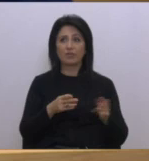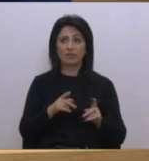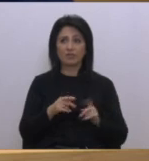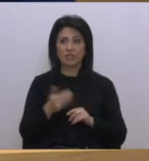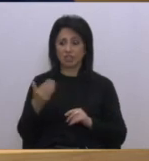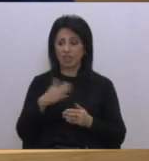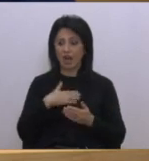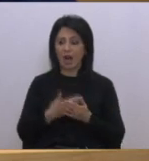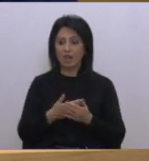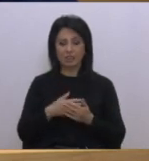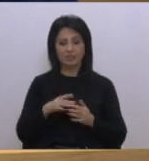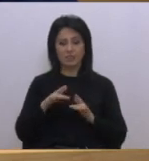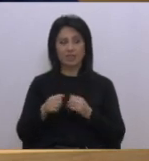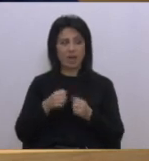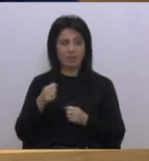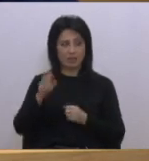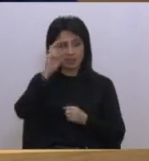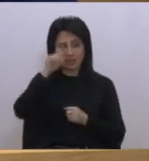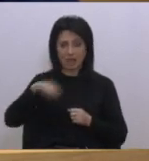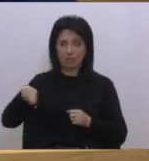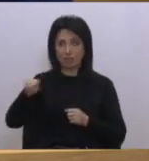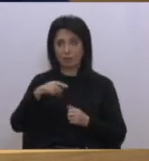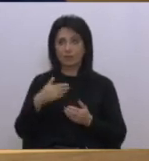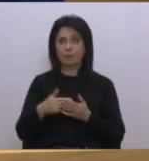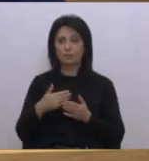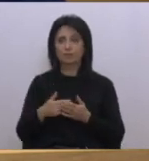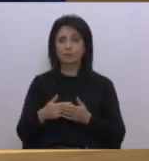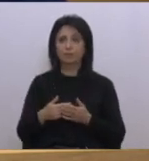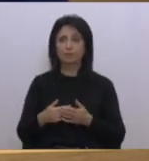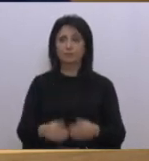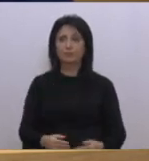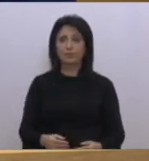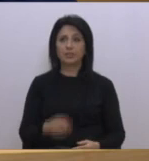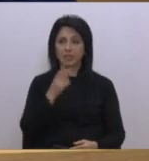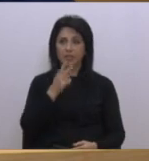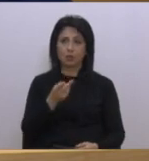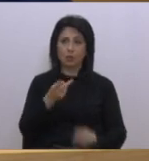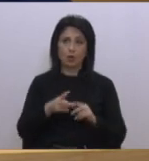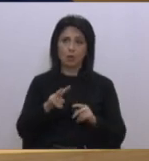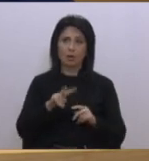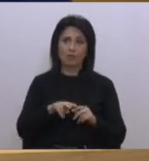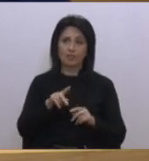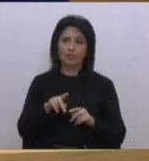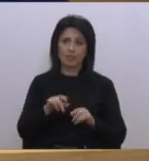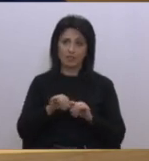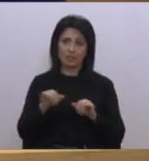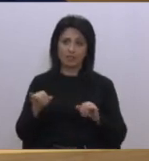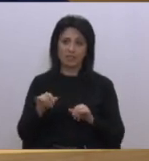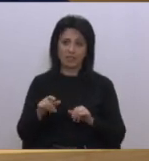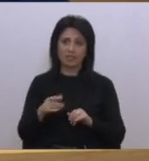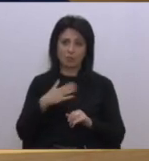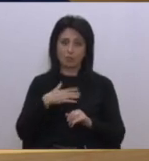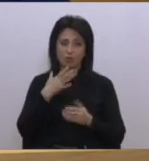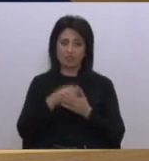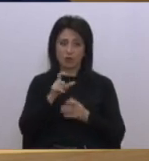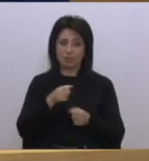შენი აქტივისტი დაასაქმო მარტივად საჯარო სექტორში და ამითაც ვთქვათ იხეირო ორბაგა და ადმინისტრაციული რესურსი გაზარდაო, შენერი ინსტრუმენტია